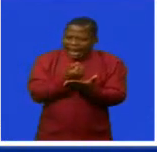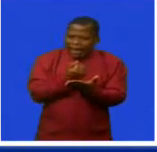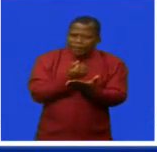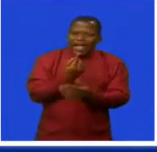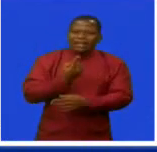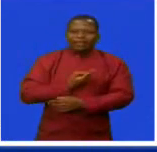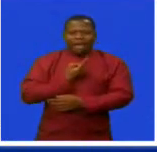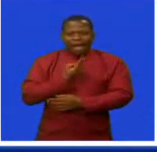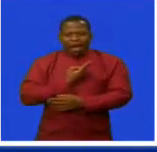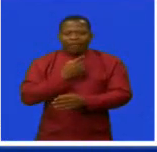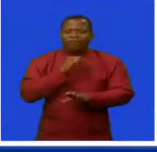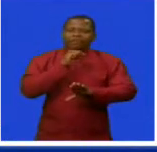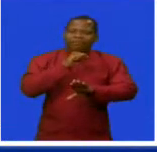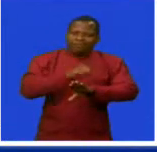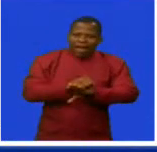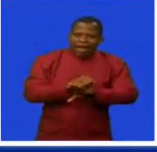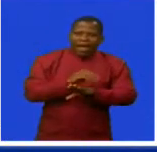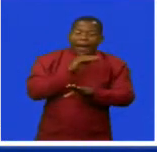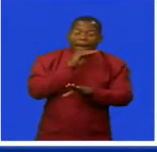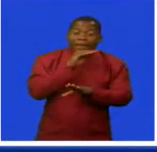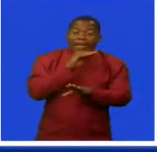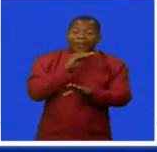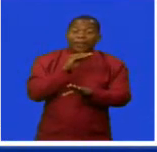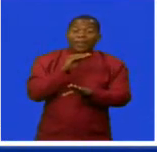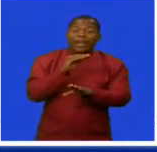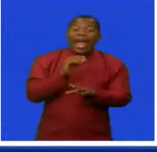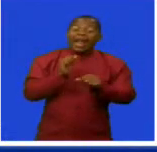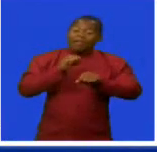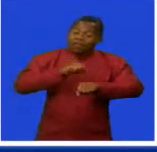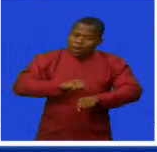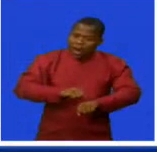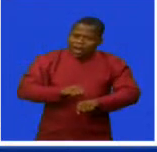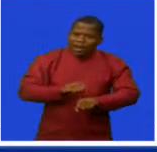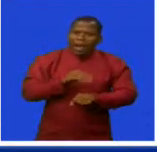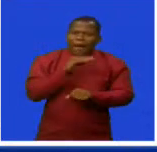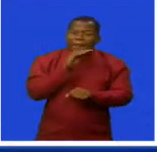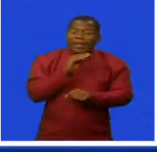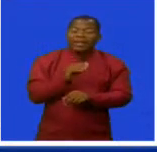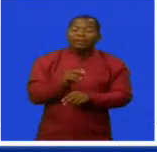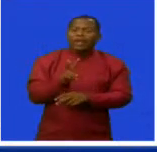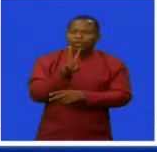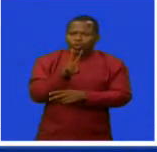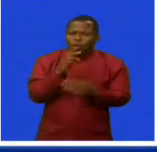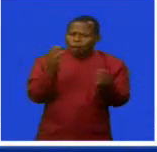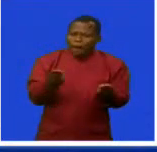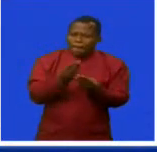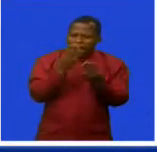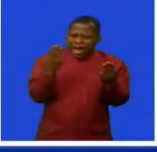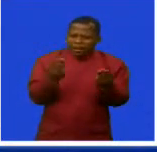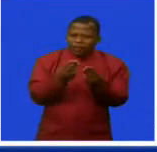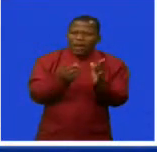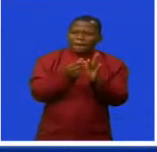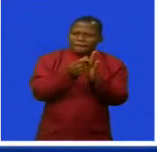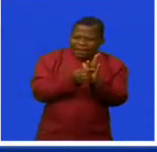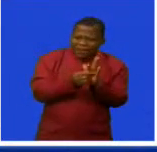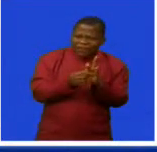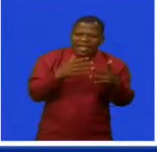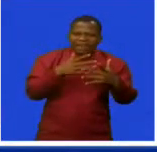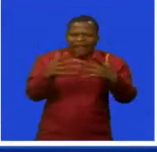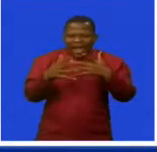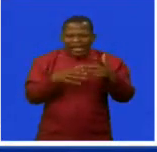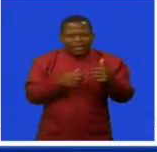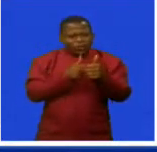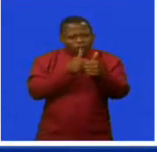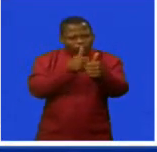kube ne-free and full consent kuze bantu lababili bathathane noma bashade. So